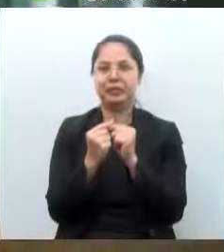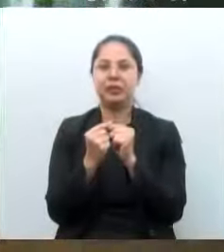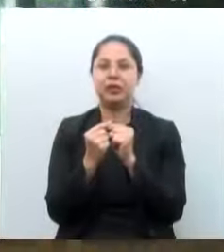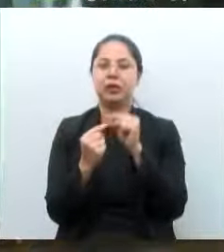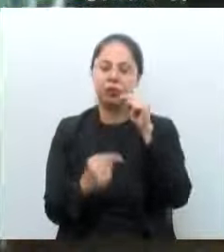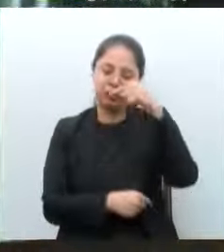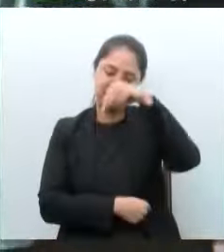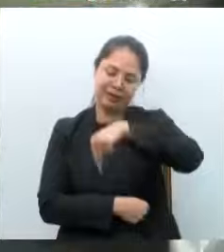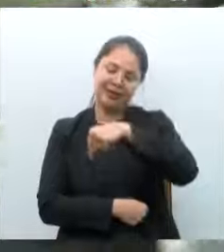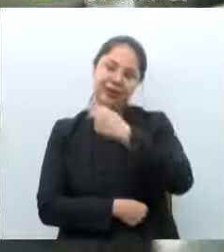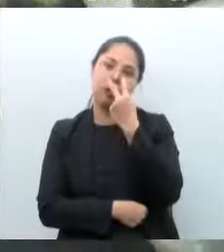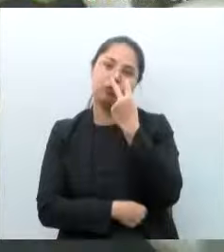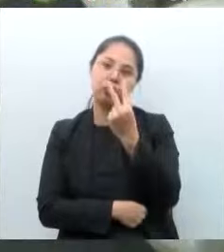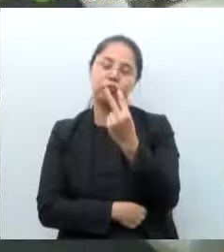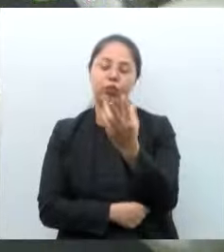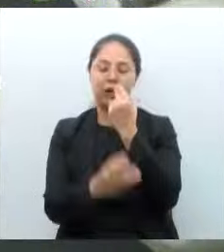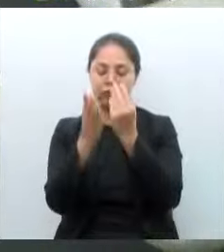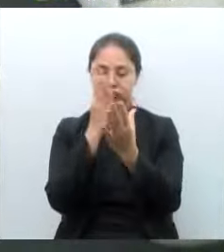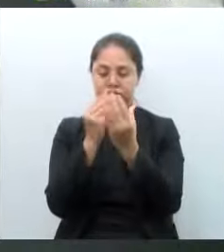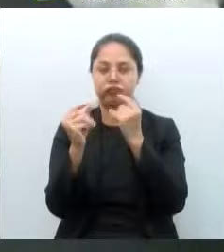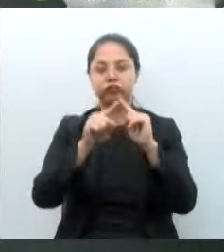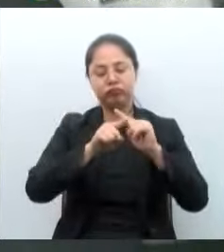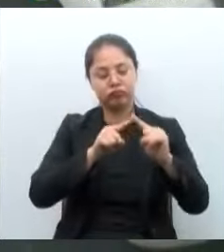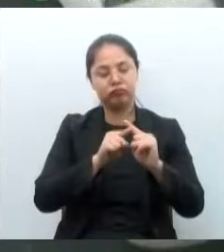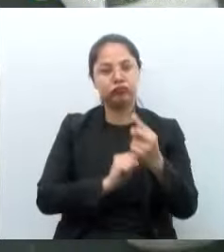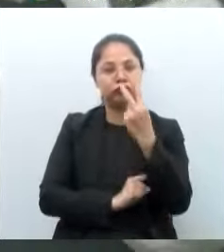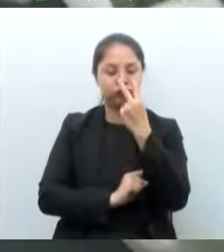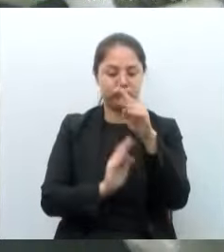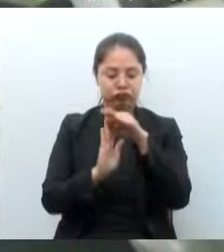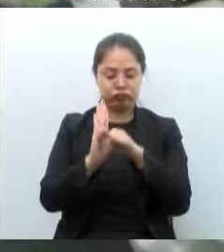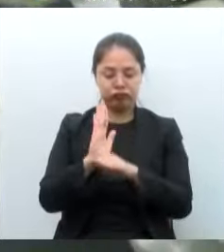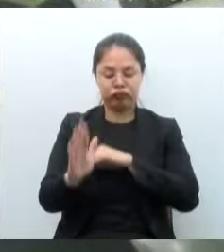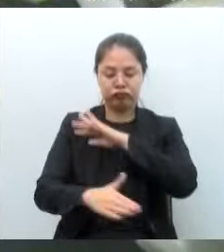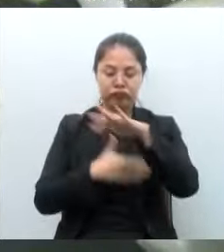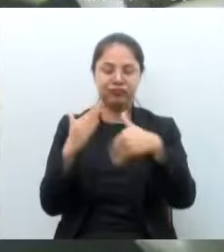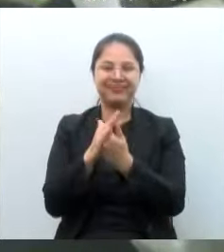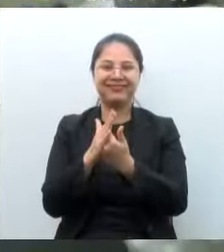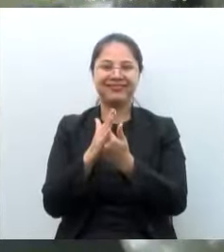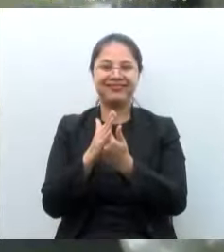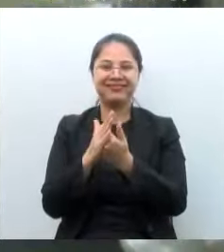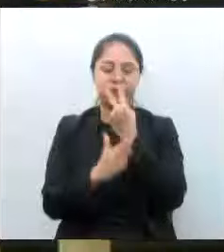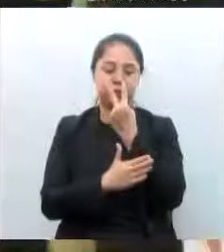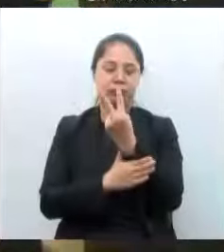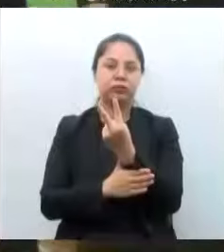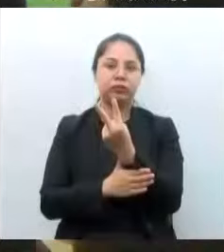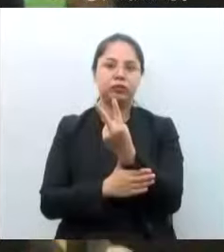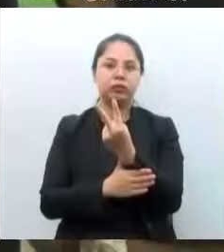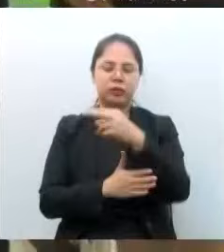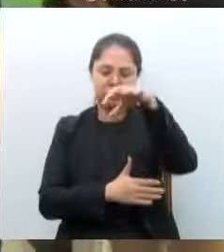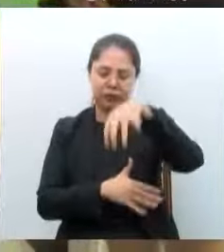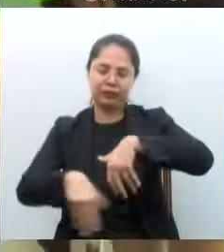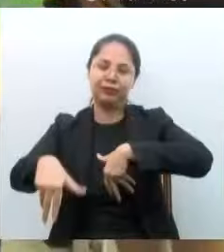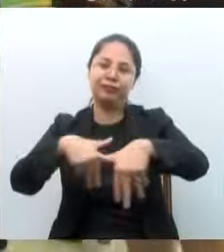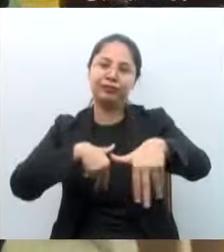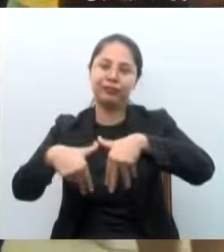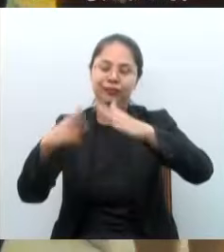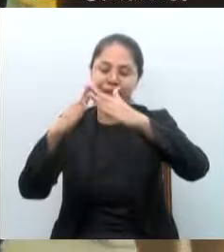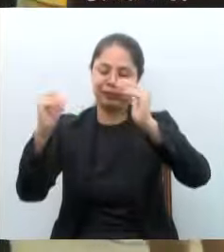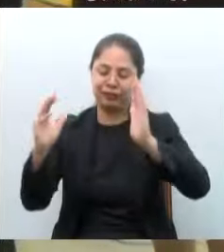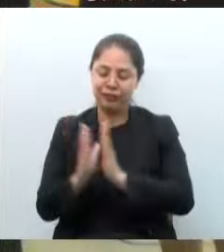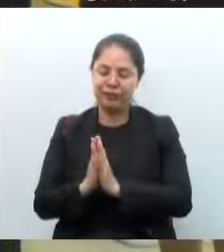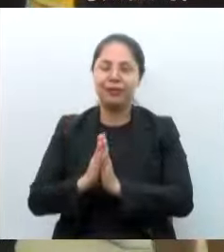ซึ่งในการจัดการเรียนรู้ผ่านกระบวนการเรียนรู้ทางแหล่งการเรียนรู้ท้องถิ่นของวัดบัวขวัญพ